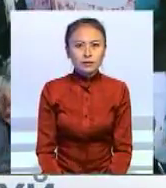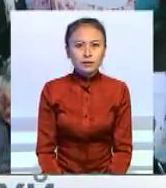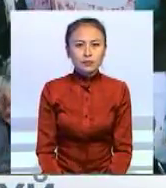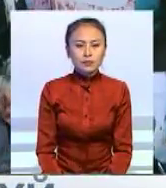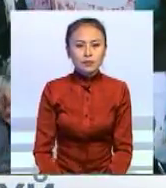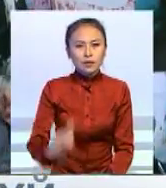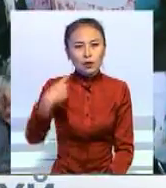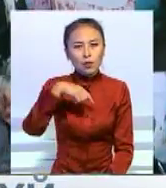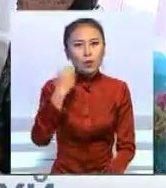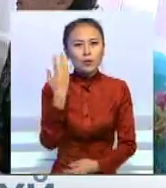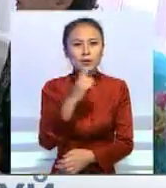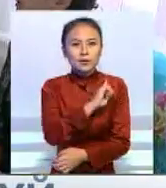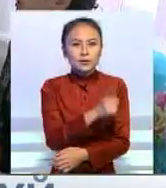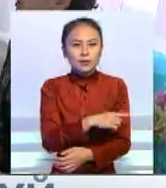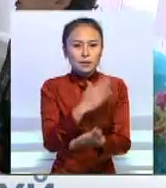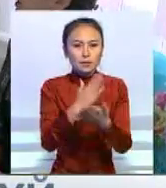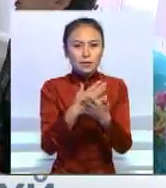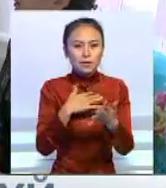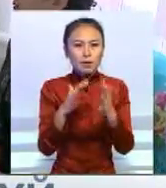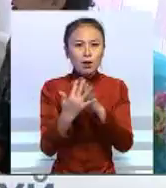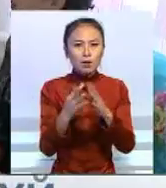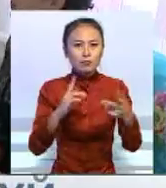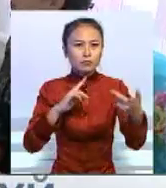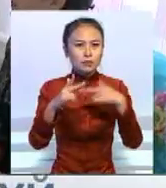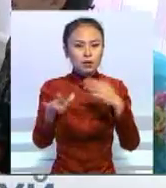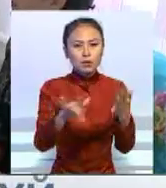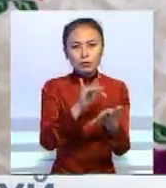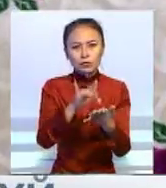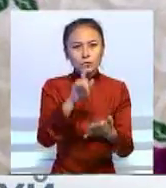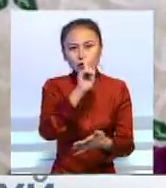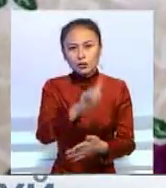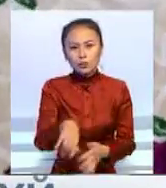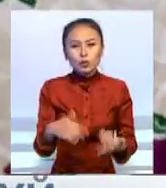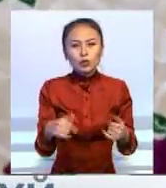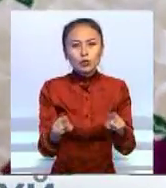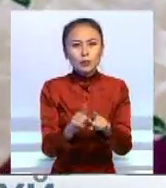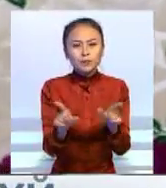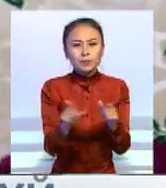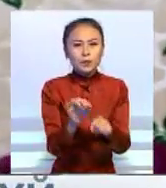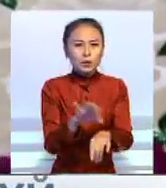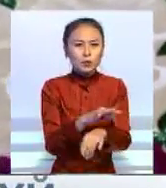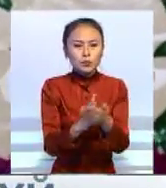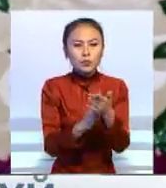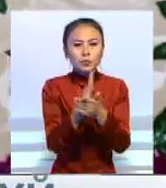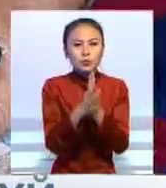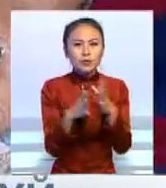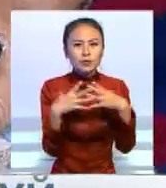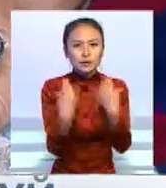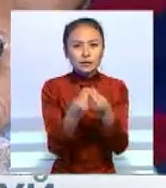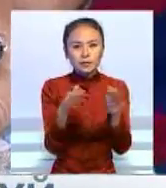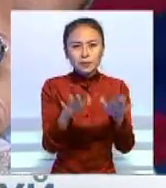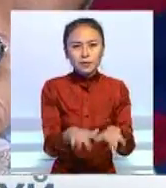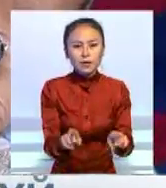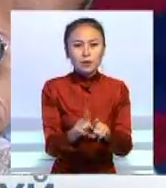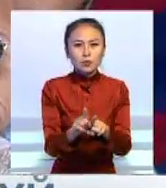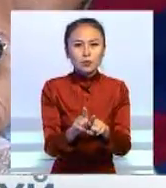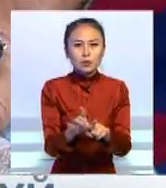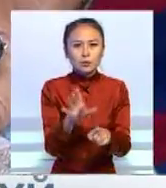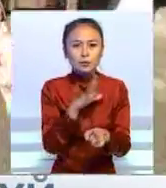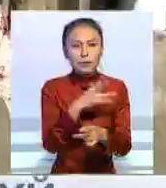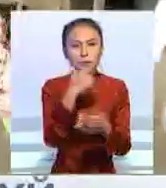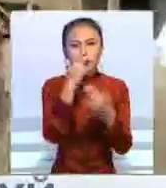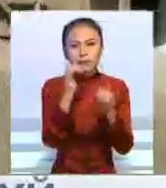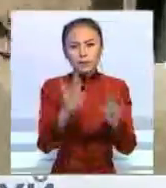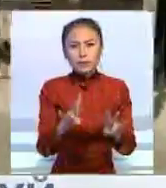Бойымда қуатым барда ауылды қалаға айырбастамаймын дейді зейнеткер. Жолдасы екеуі ұзақ жыл еңбек еткен разъезге әбден үйреніп қалғанын